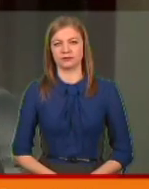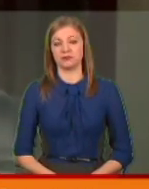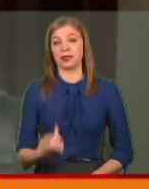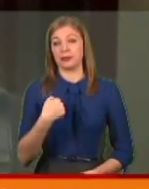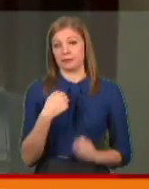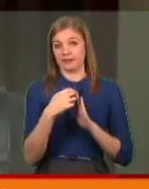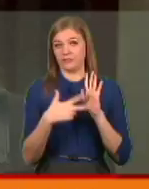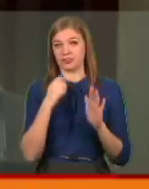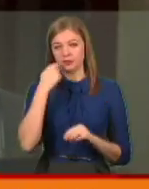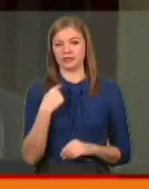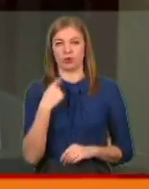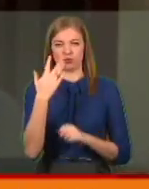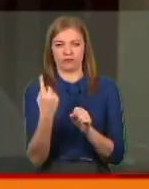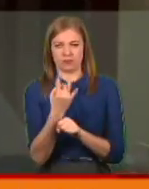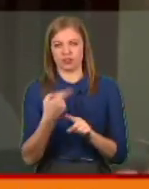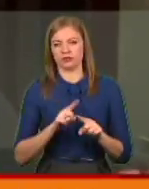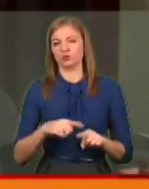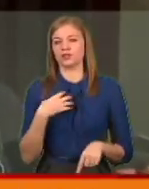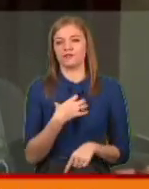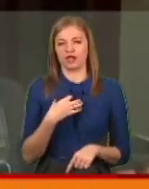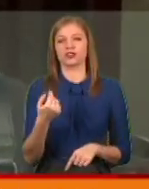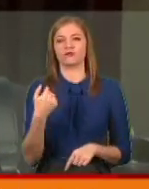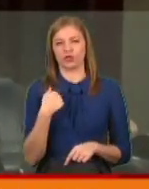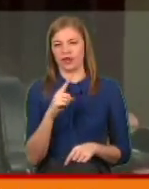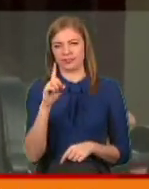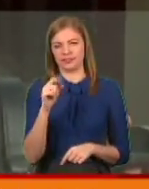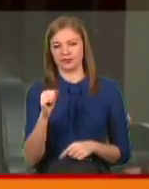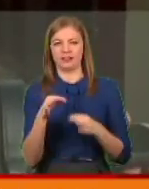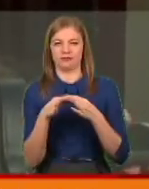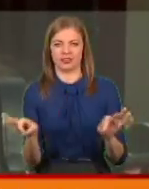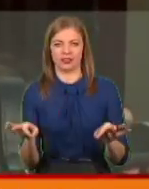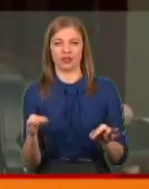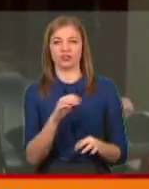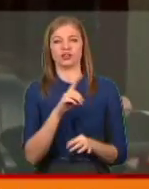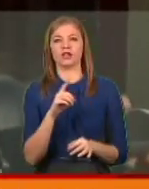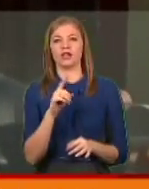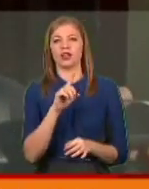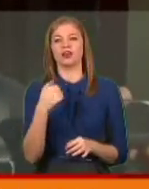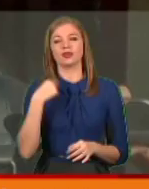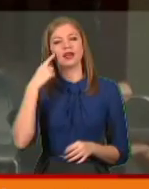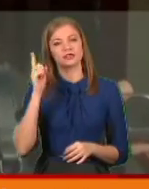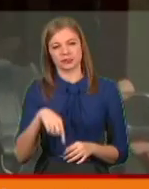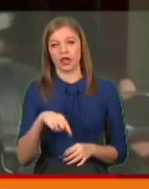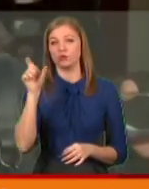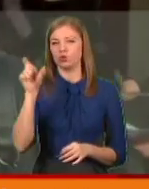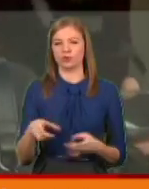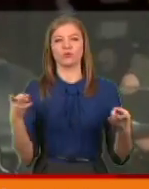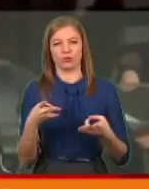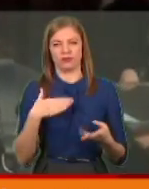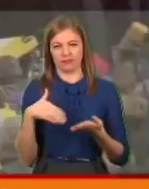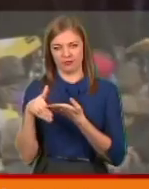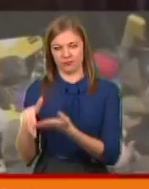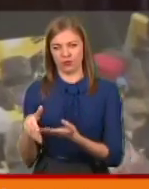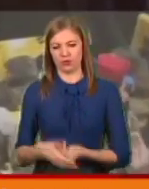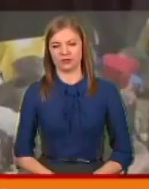Мені 18, я голосую вперше. Для мене це дуже важливо. Я віддаю свій голос за незалежність, за Пучдемона. Я знаю, йому потрібен мій